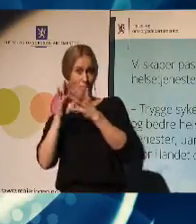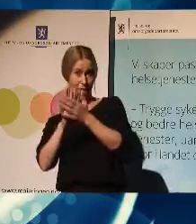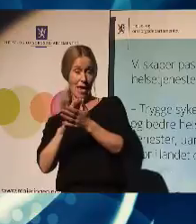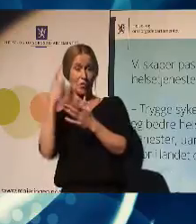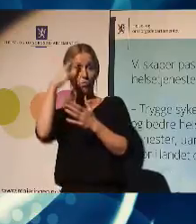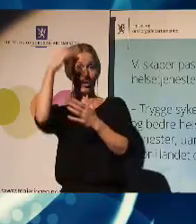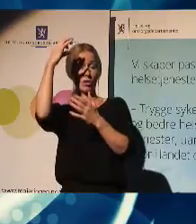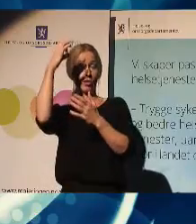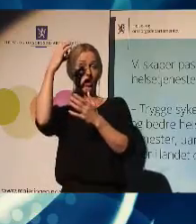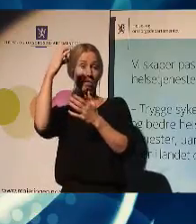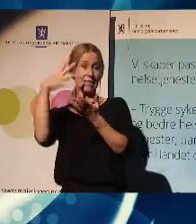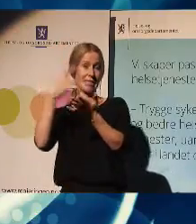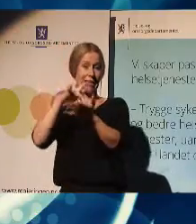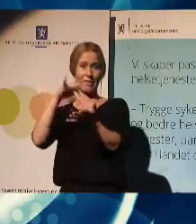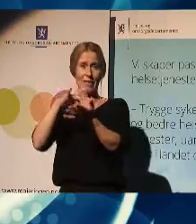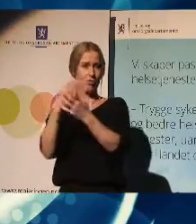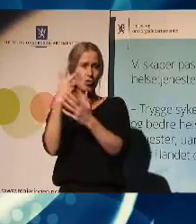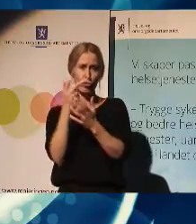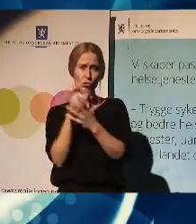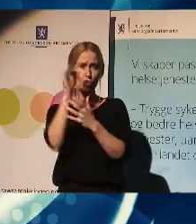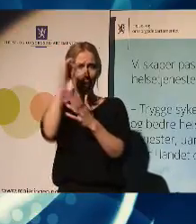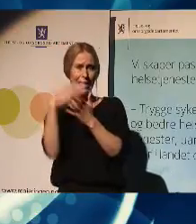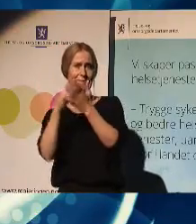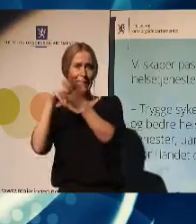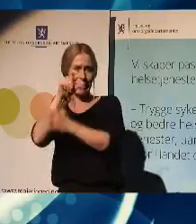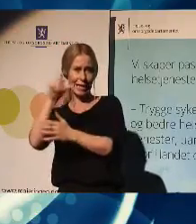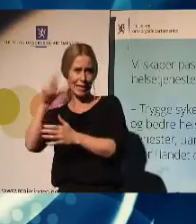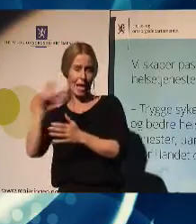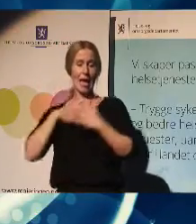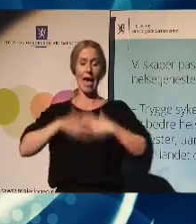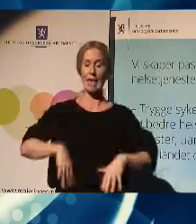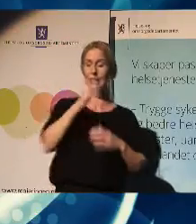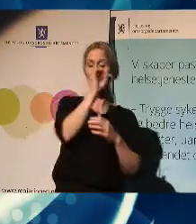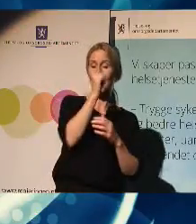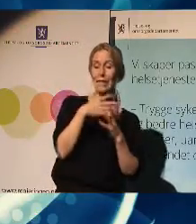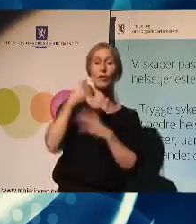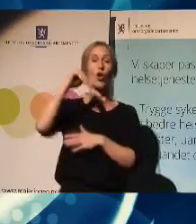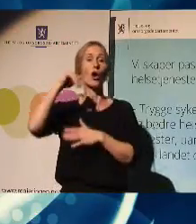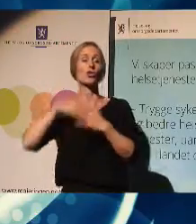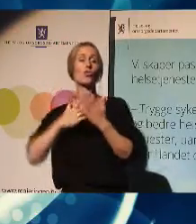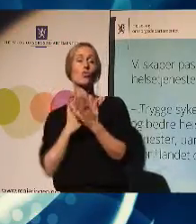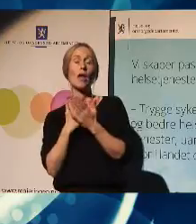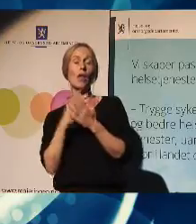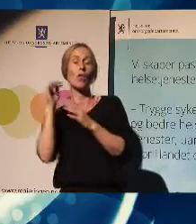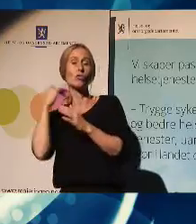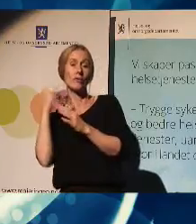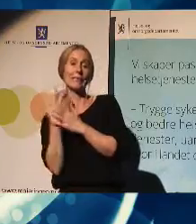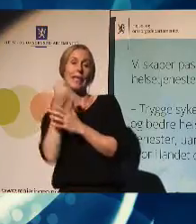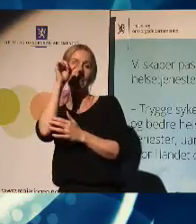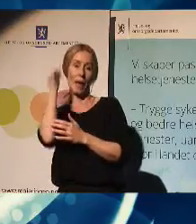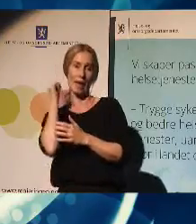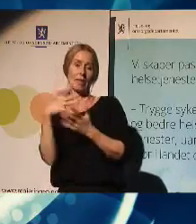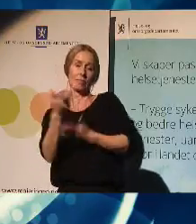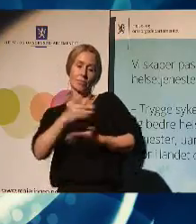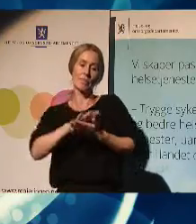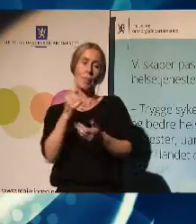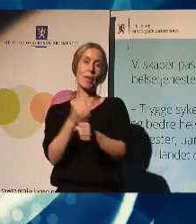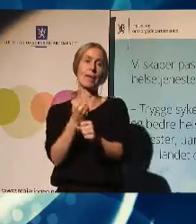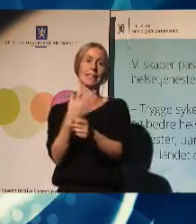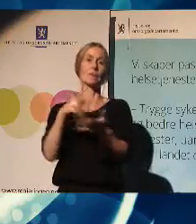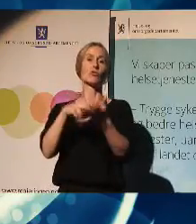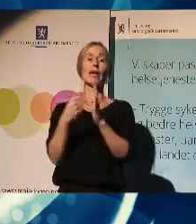rusforskning ved Bergensklinikkene, Helse Bergen, Høgskole i Bergen og Universitetet i Bergen. Og det vil sannsynligvis